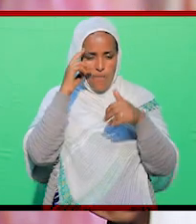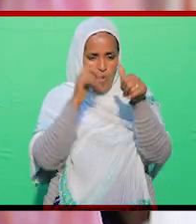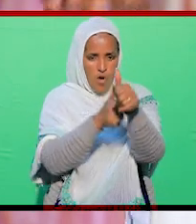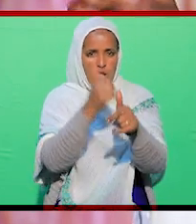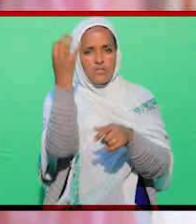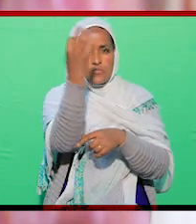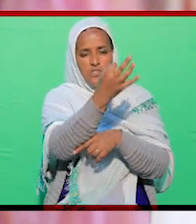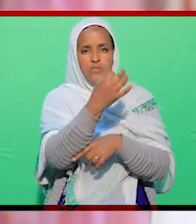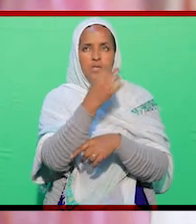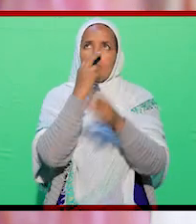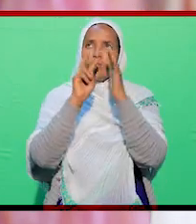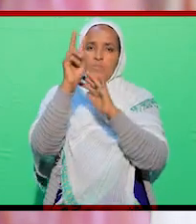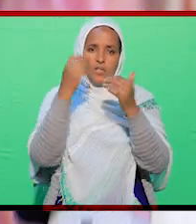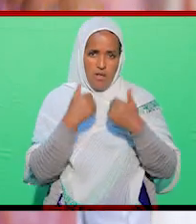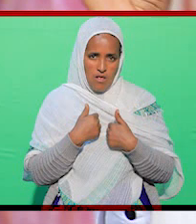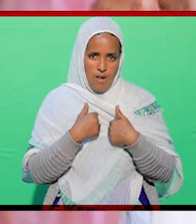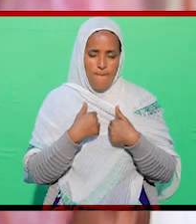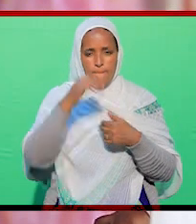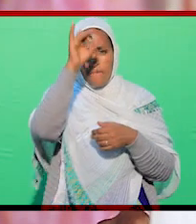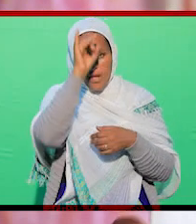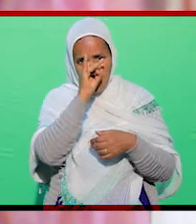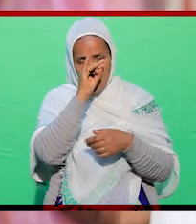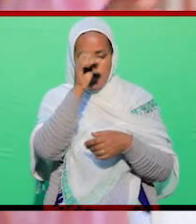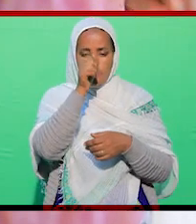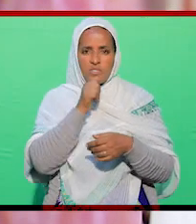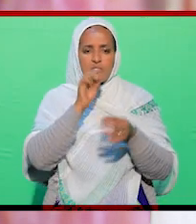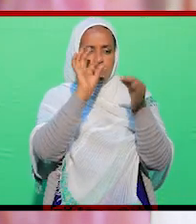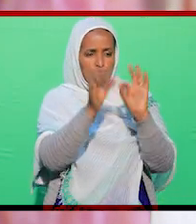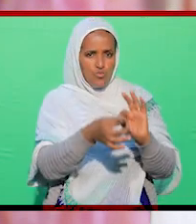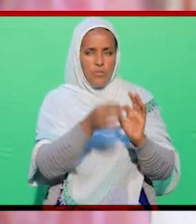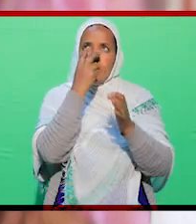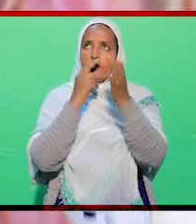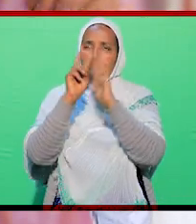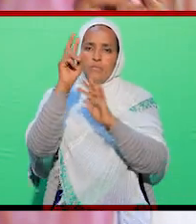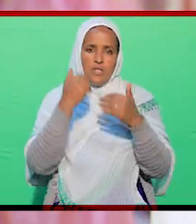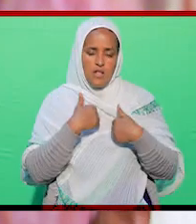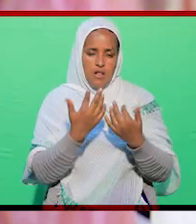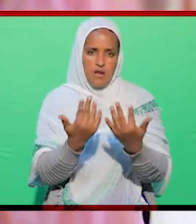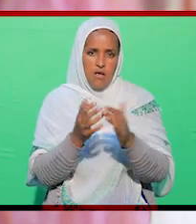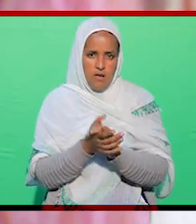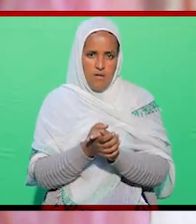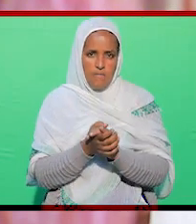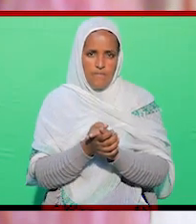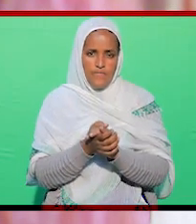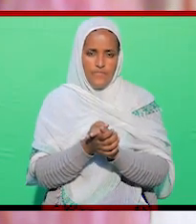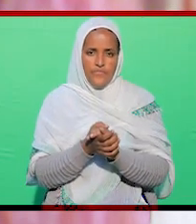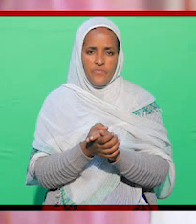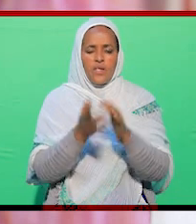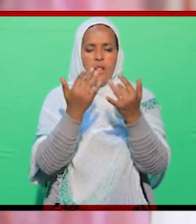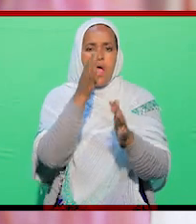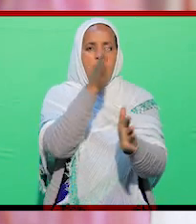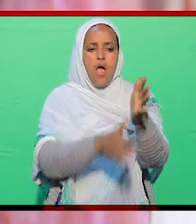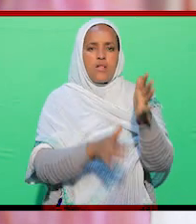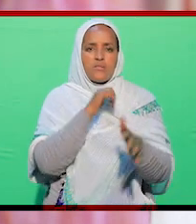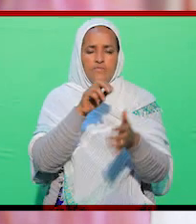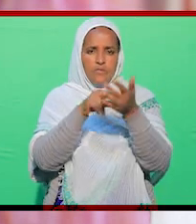ትንቢት በትንቢትነት አለ፣ በሐዋርያትም ስብከት በትንቢትነት አለ፣ በሊቃውንትም ምስጢር ትርጓሜ በትንቢትነት ነው ያለው።